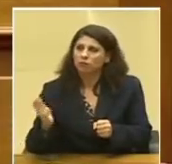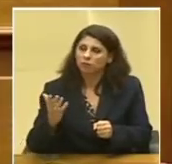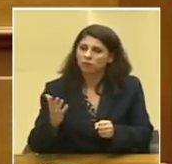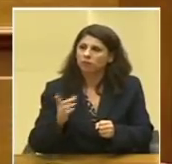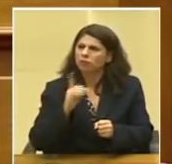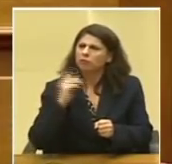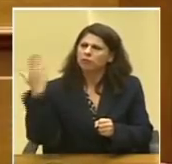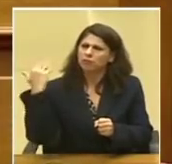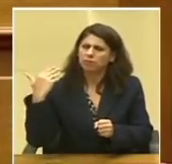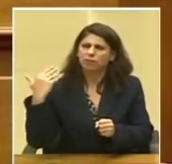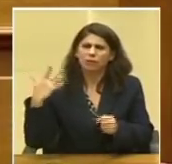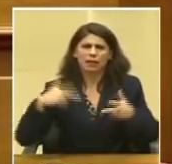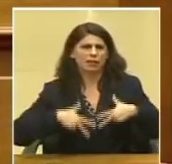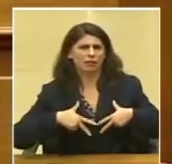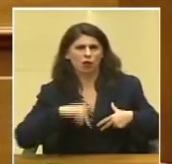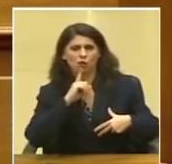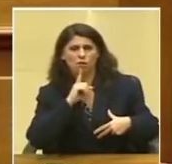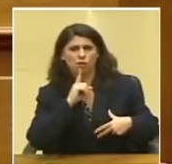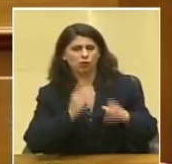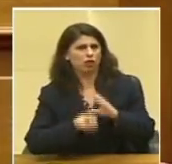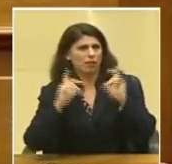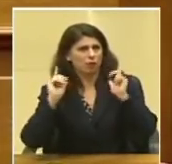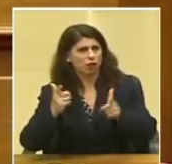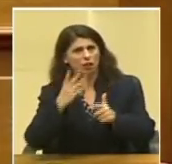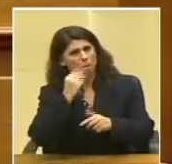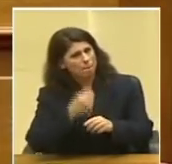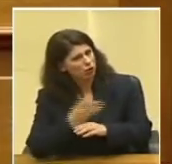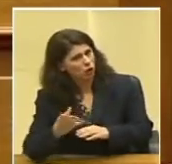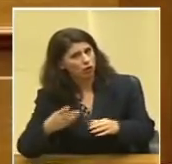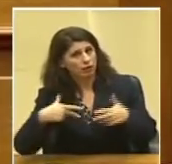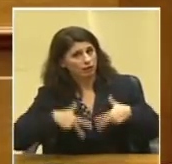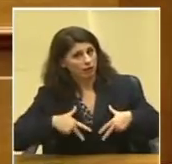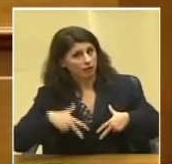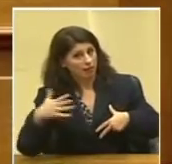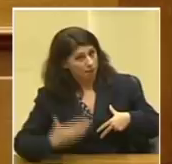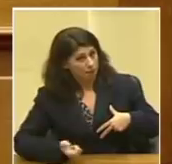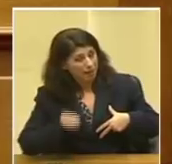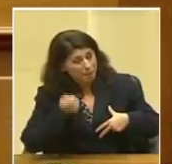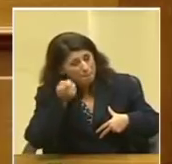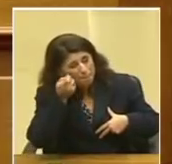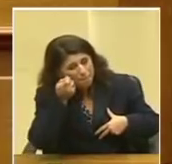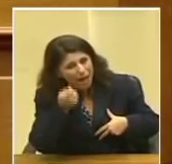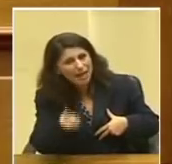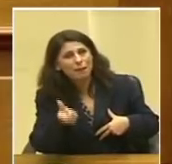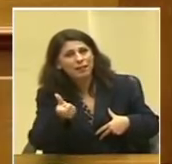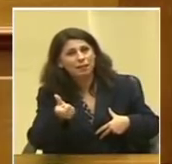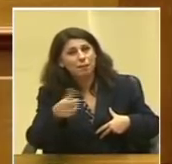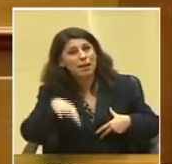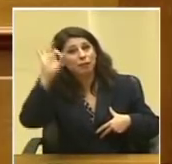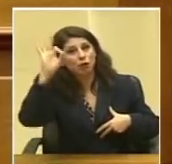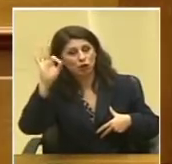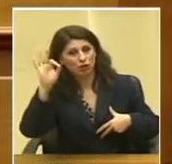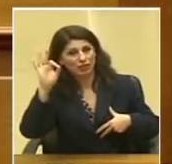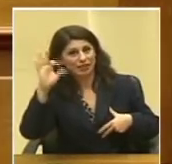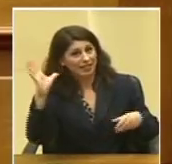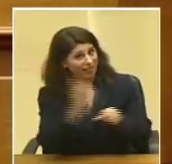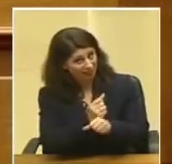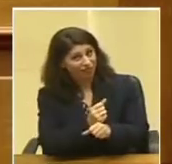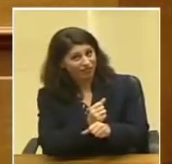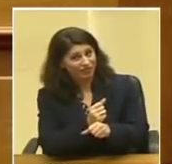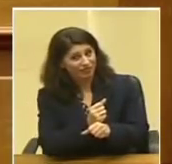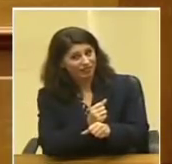προηγούμενες, της Νέας Δημοκρατίας και του ΠΑΣΟΚ, υπήρχε έστω η παραμικρή πιθανότητα να πετυχαίνανε